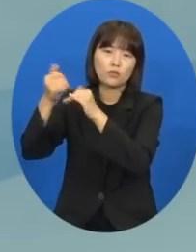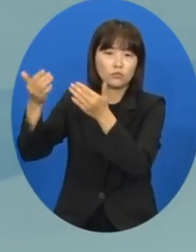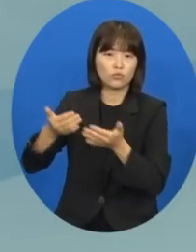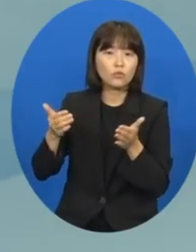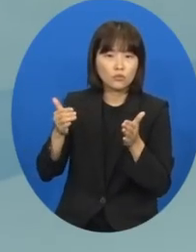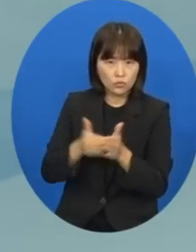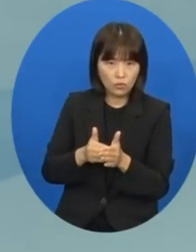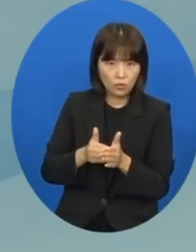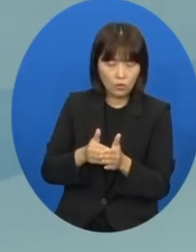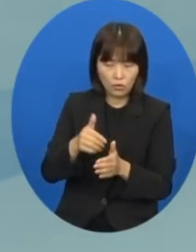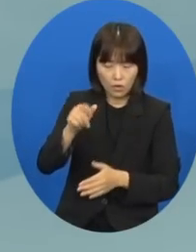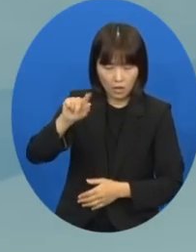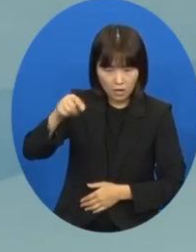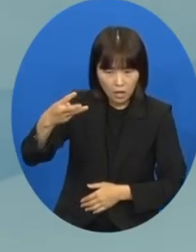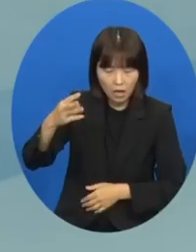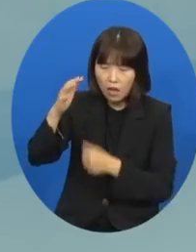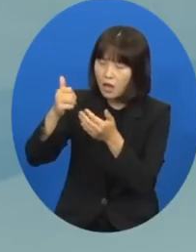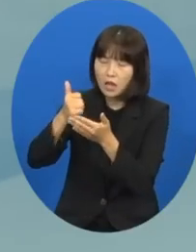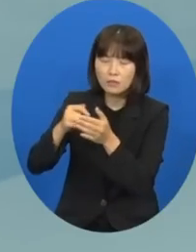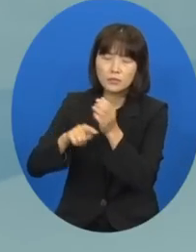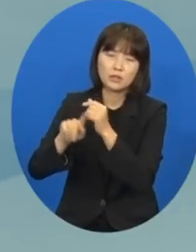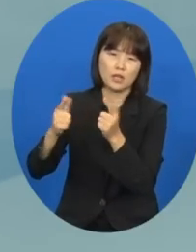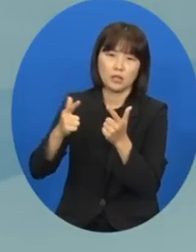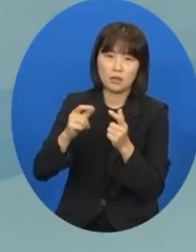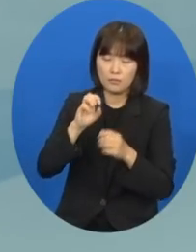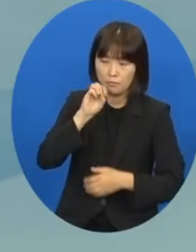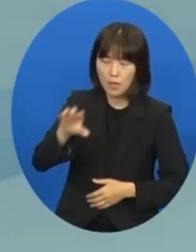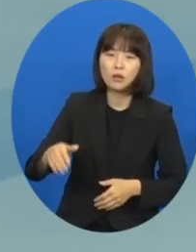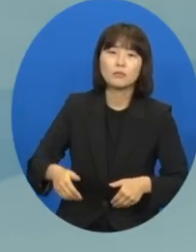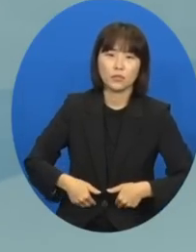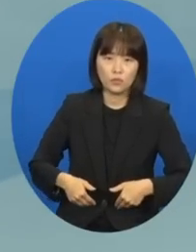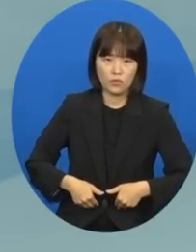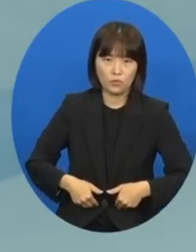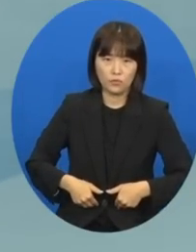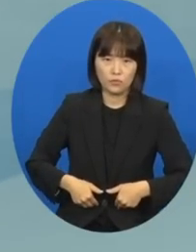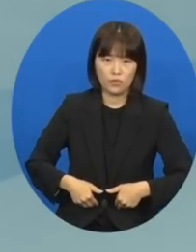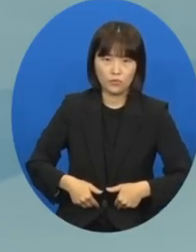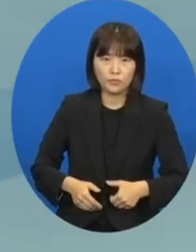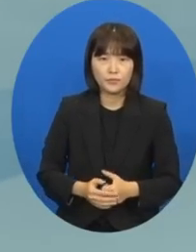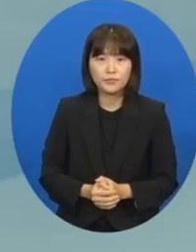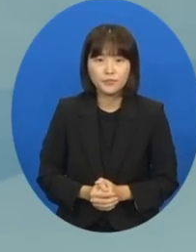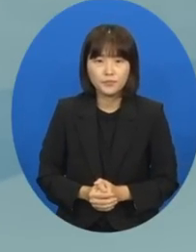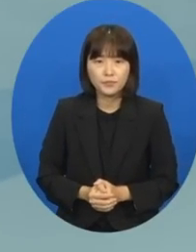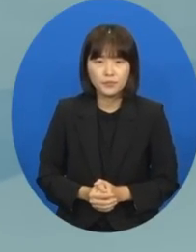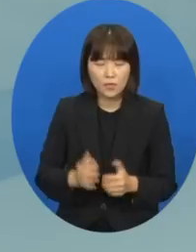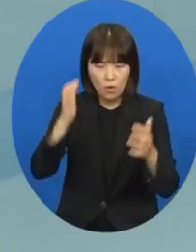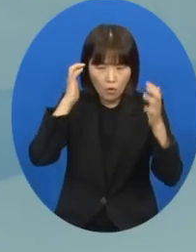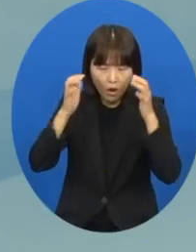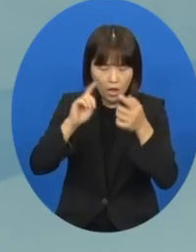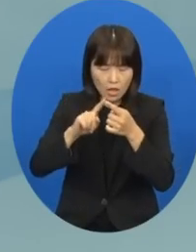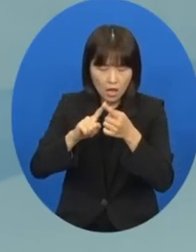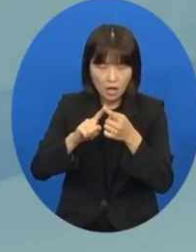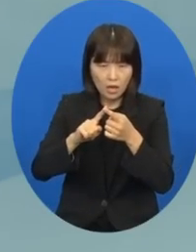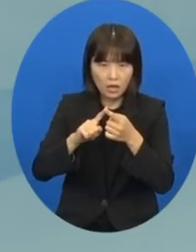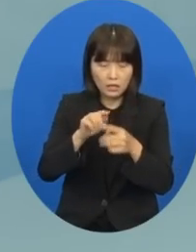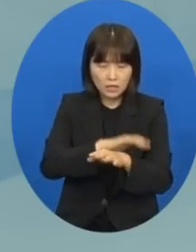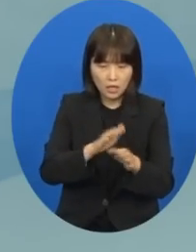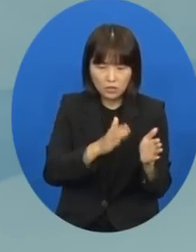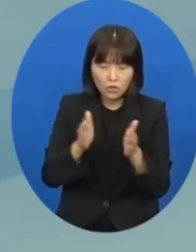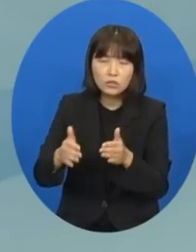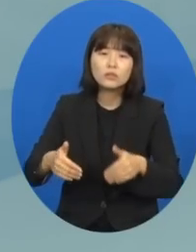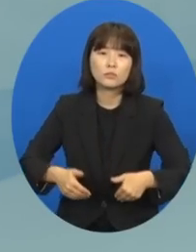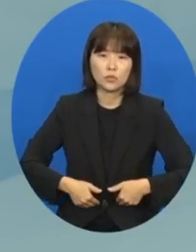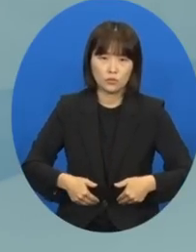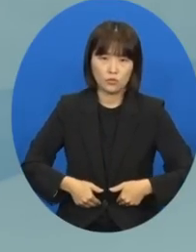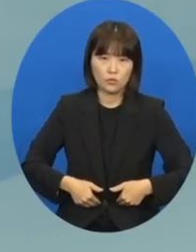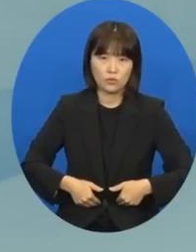하나님의 뜻이 아니오라고 해야 되잖아요. 그 혼란에 대한 교통정리를 분명히 해야 돼요. 이것이 영적 가장의